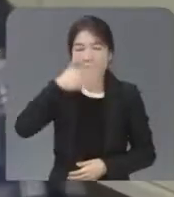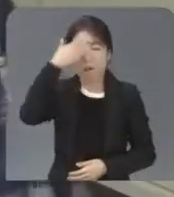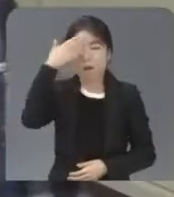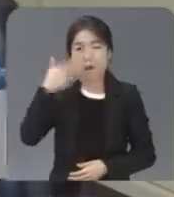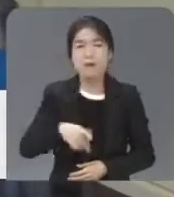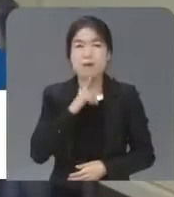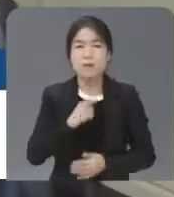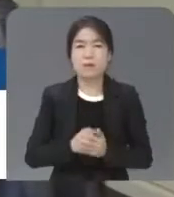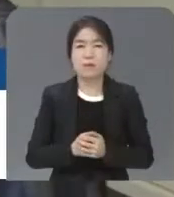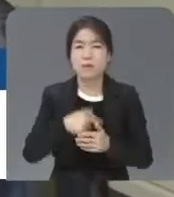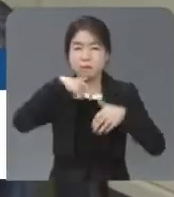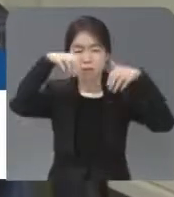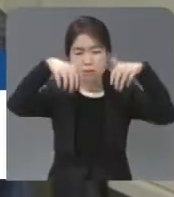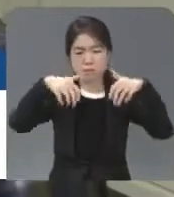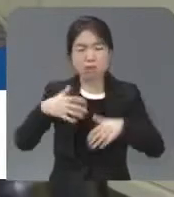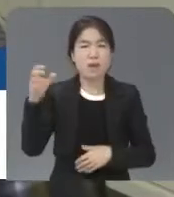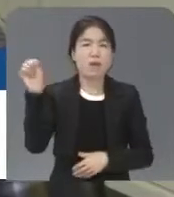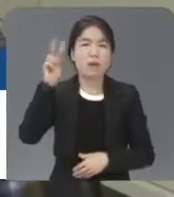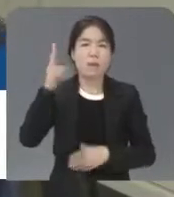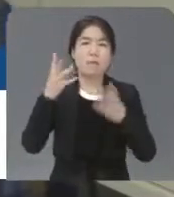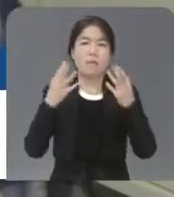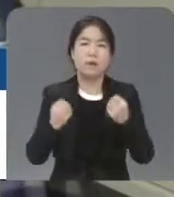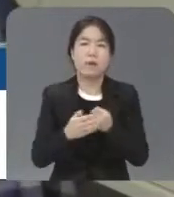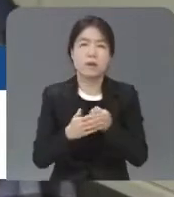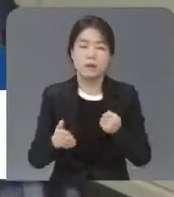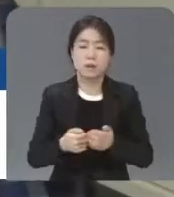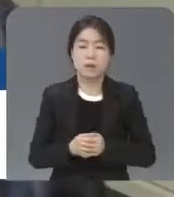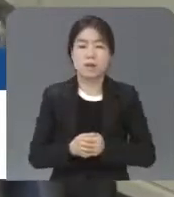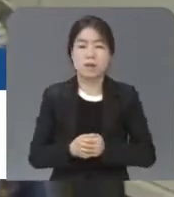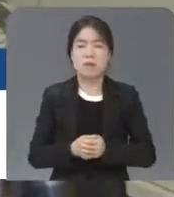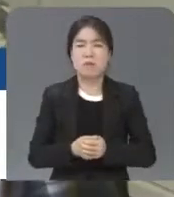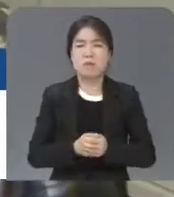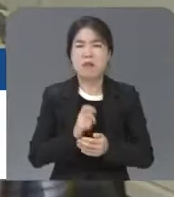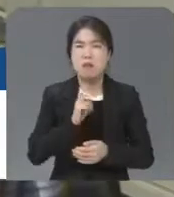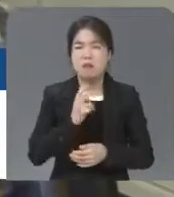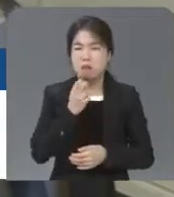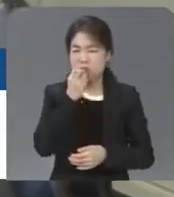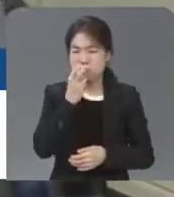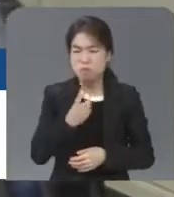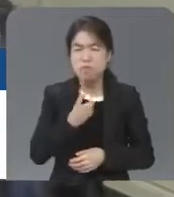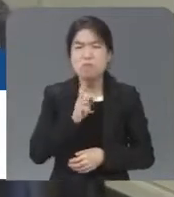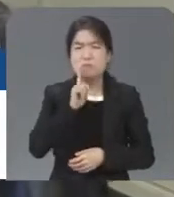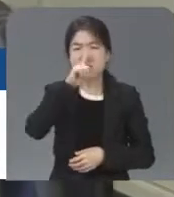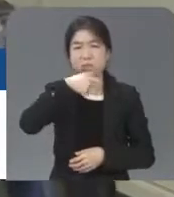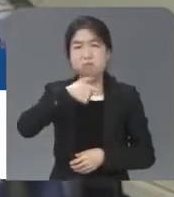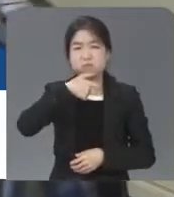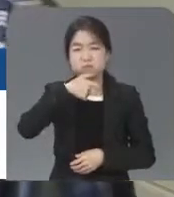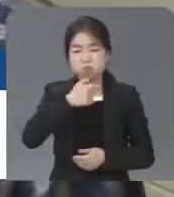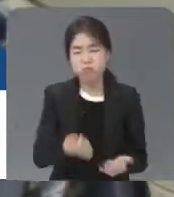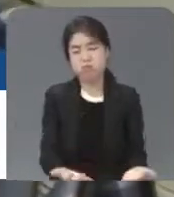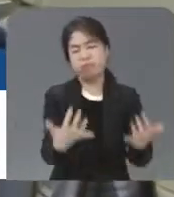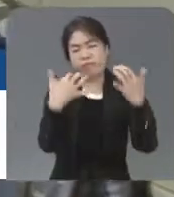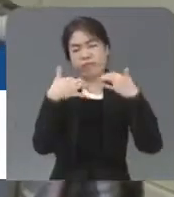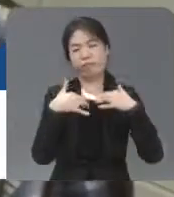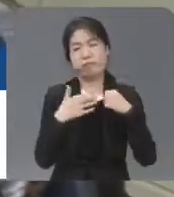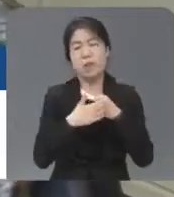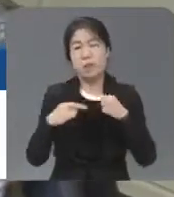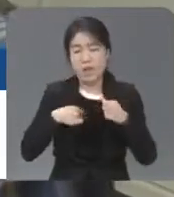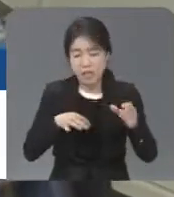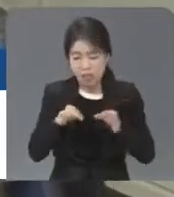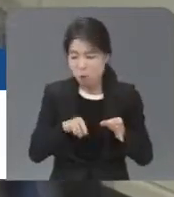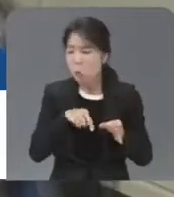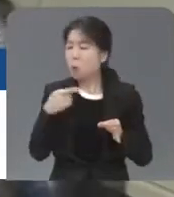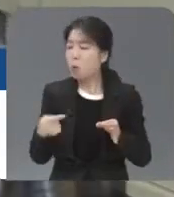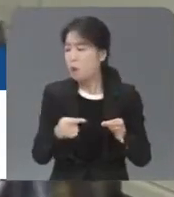비가 갑자기 많이 오다 보니까 오수가 넘쳐갖고 우리 전방만 아니라 옆쪽 전방도 물이